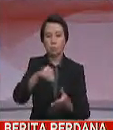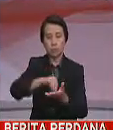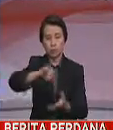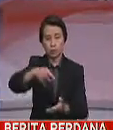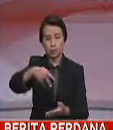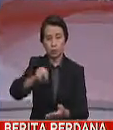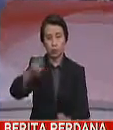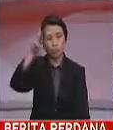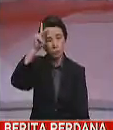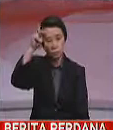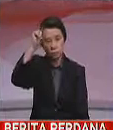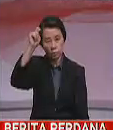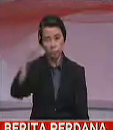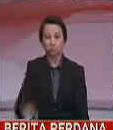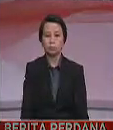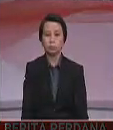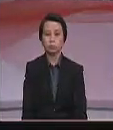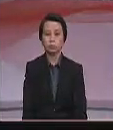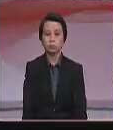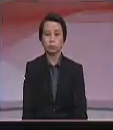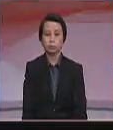Kuala Terengganu.